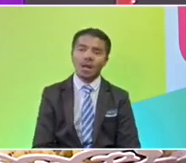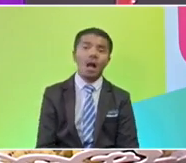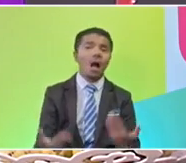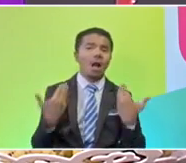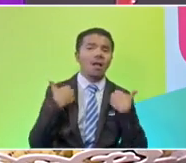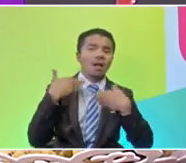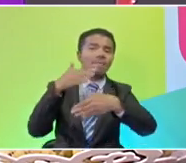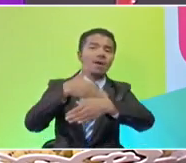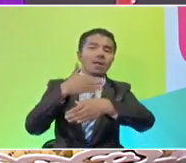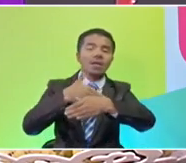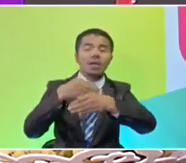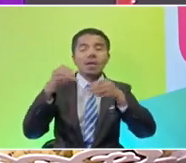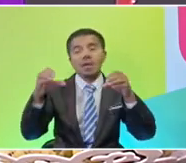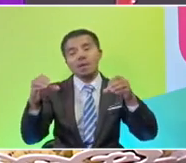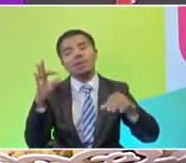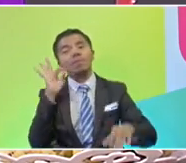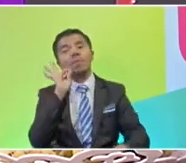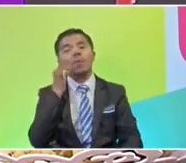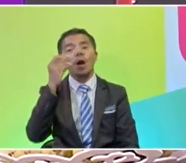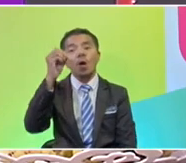sama tak betul